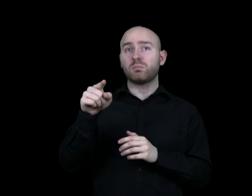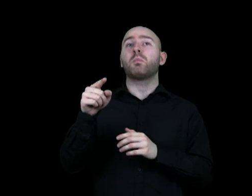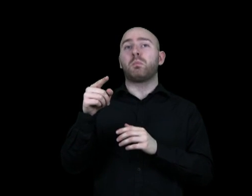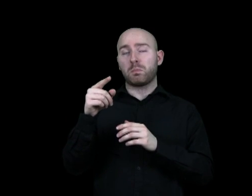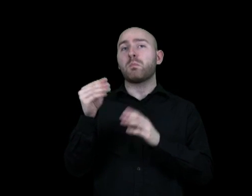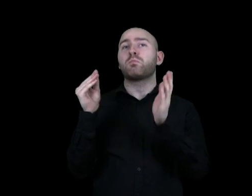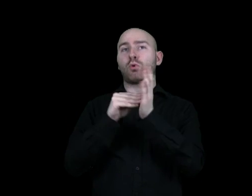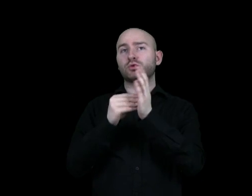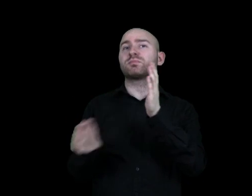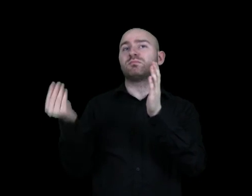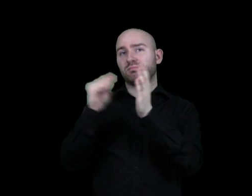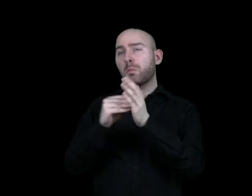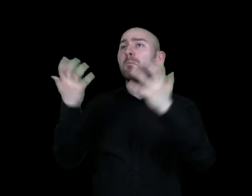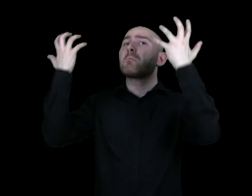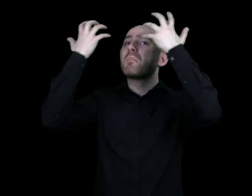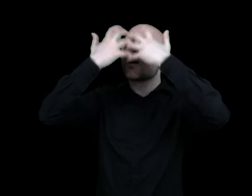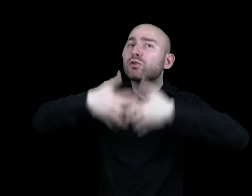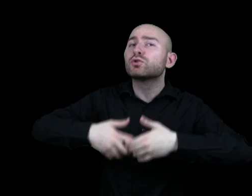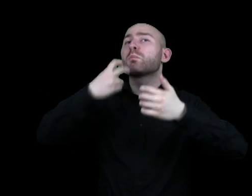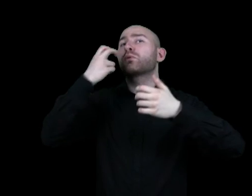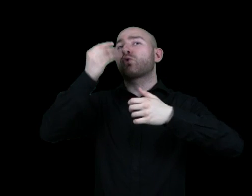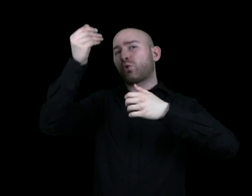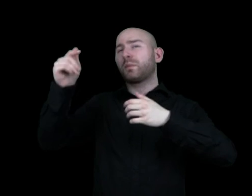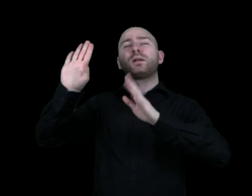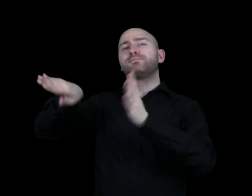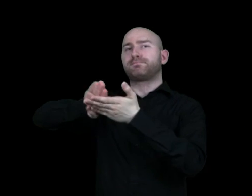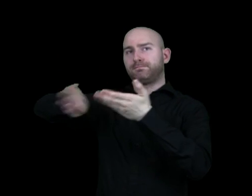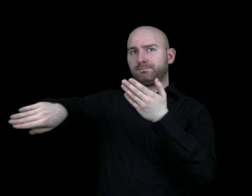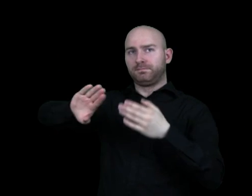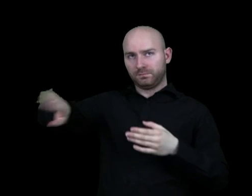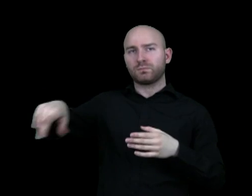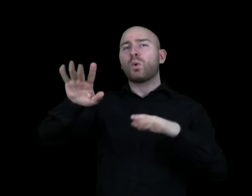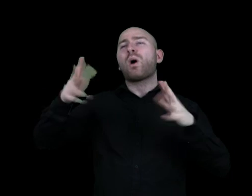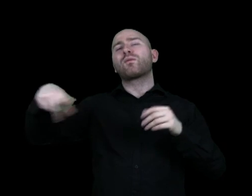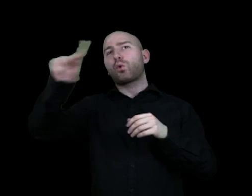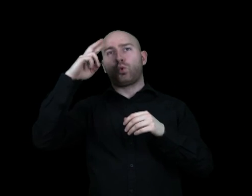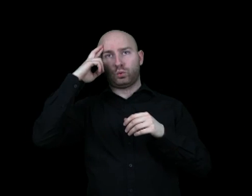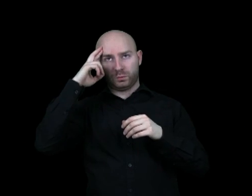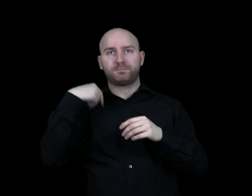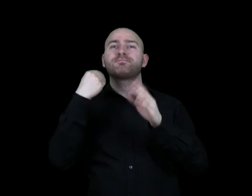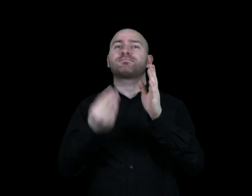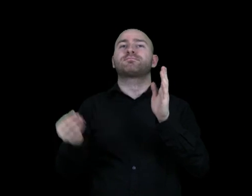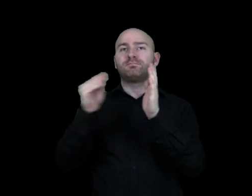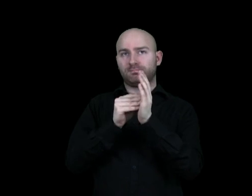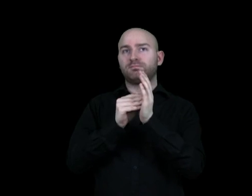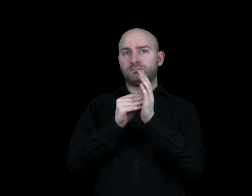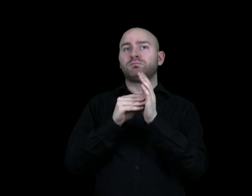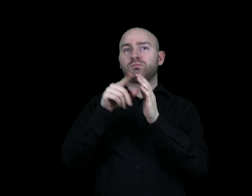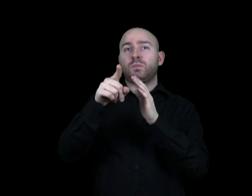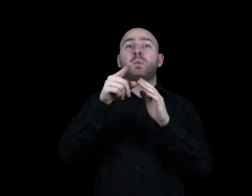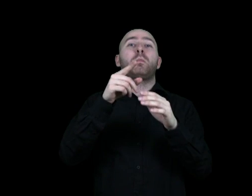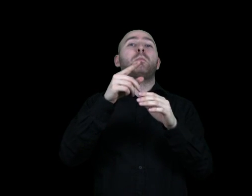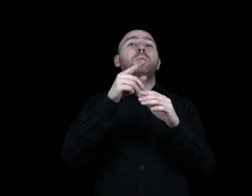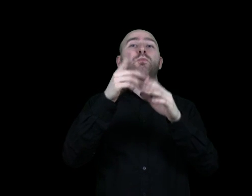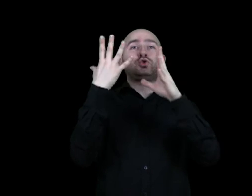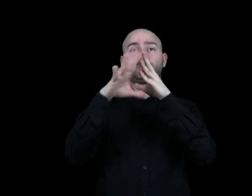Będzie też pewnie trzeba maszyn, prądu itp. Ale pomijam to celowo, bo i bez tego zrozumiecie proces. Jeśli połączę to wartę 10